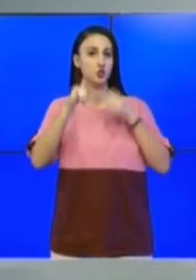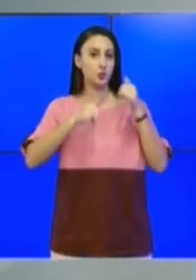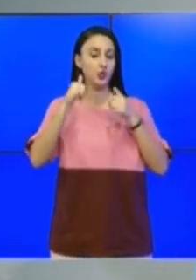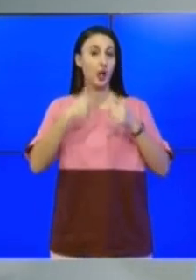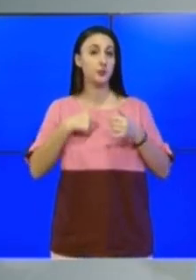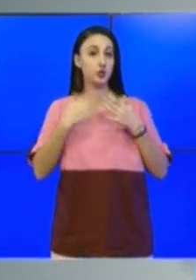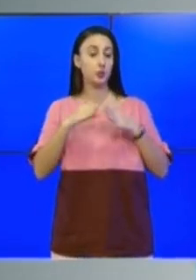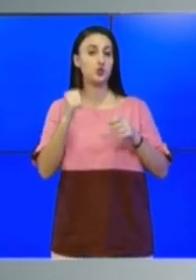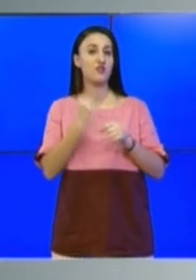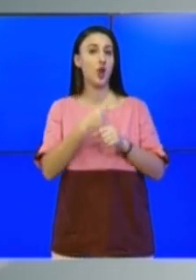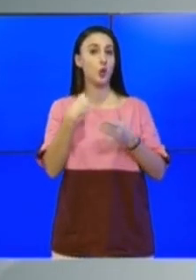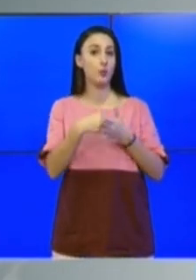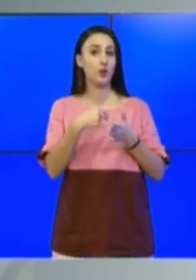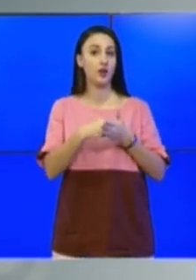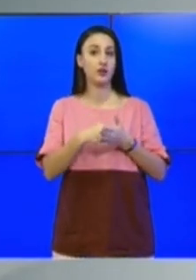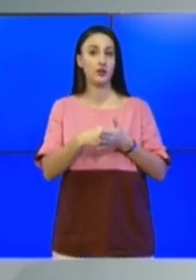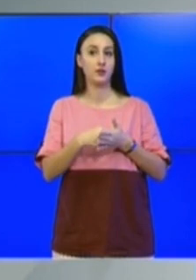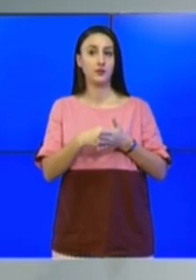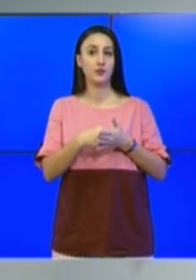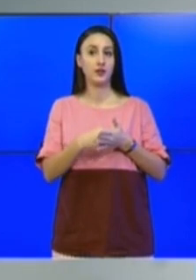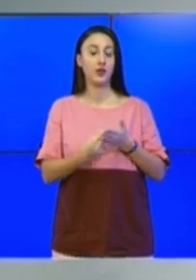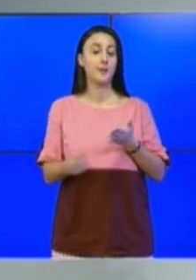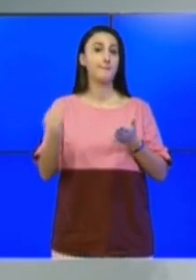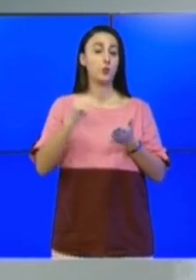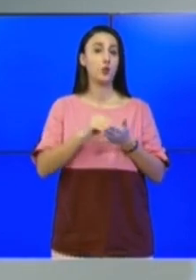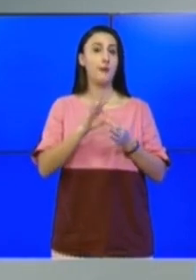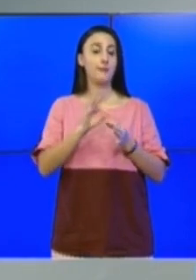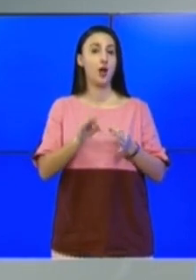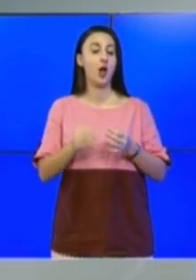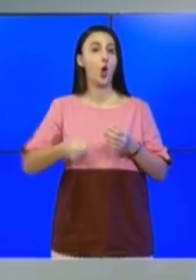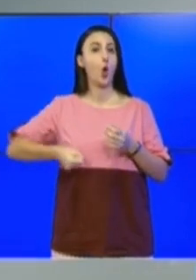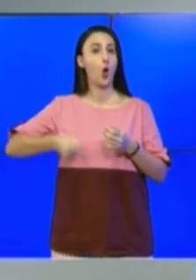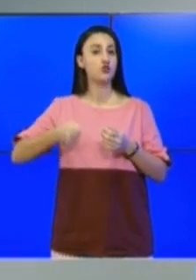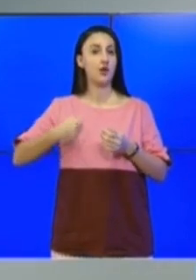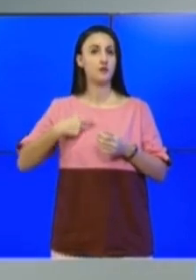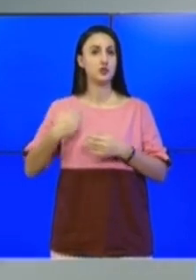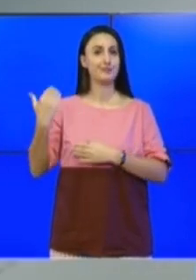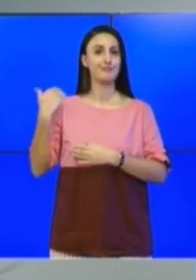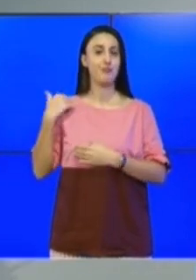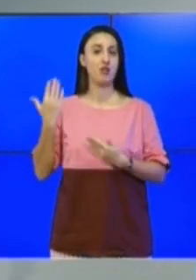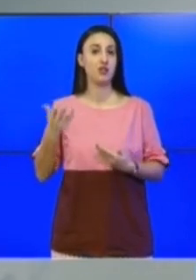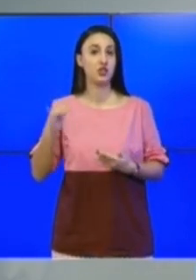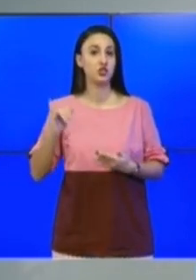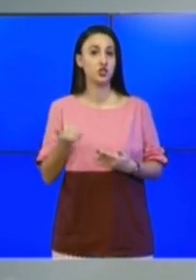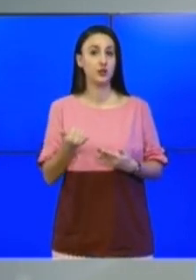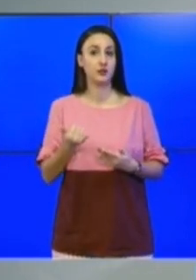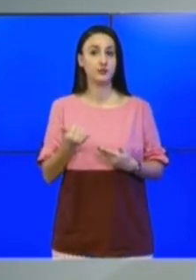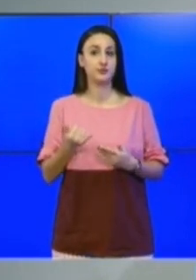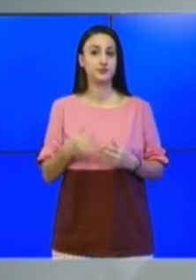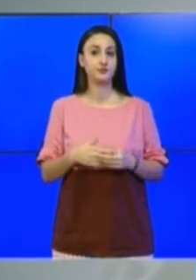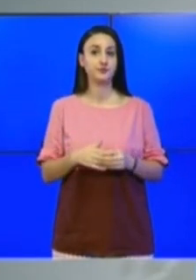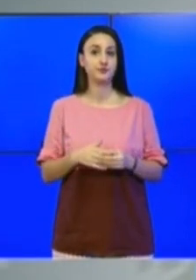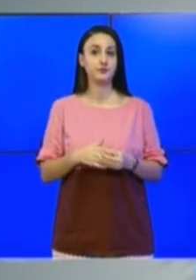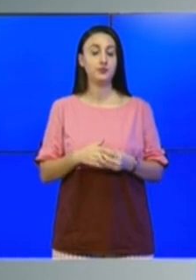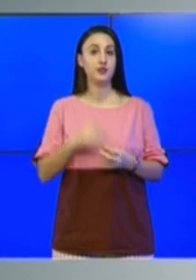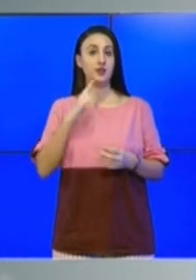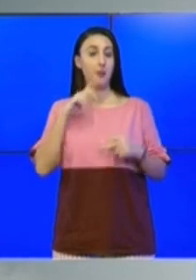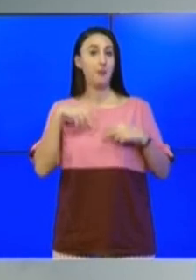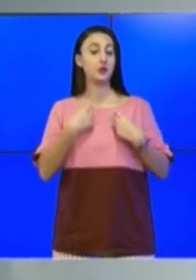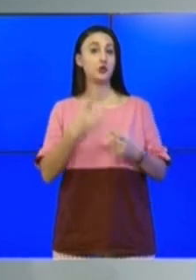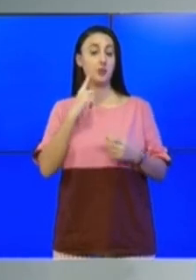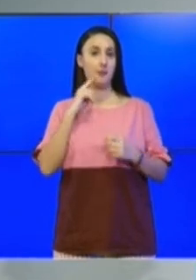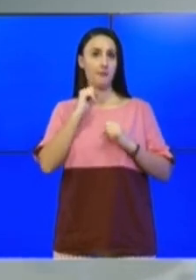M-am apucat să fac cumpărături, adică puneam banane în coș, eram cu spatele și, deci, când m-am întors,